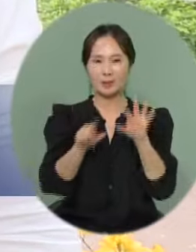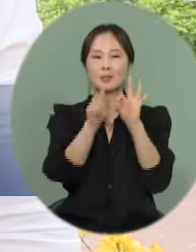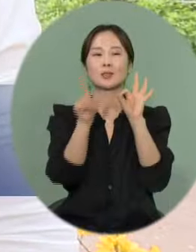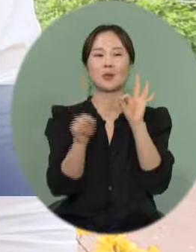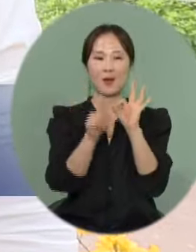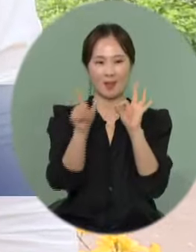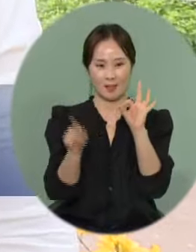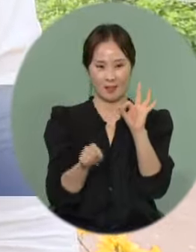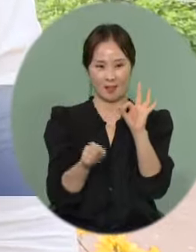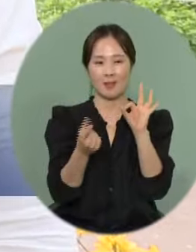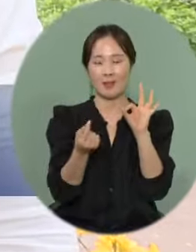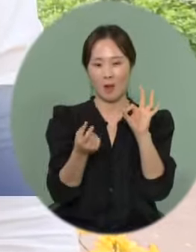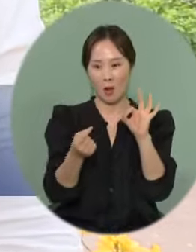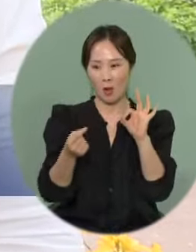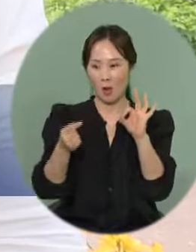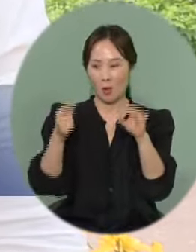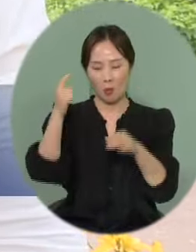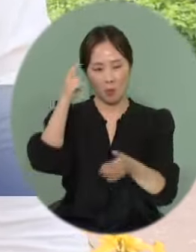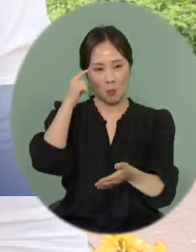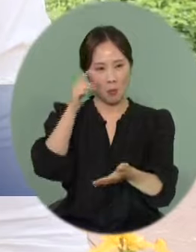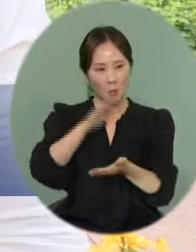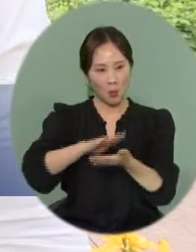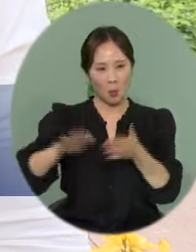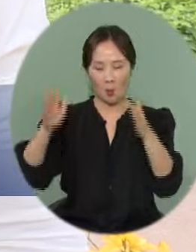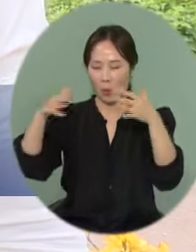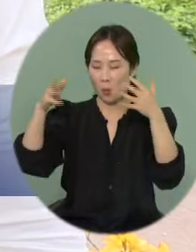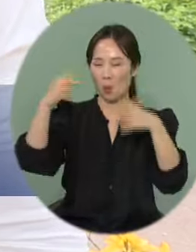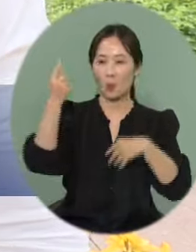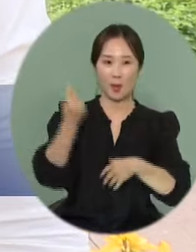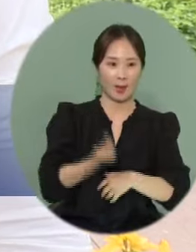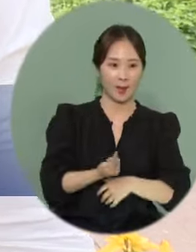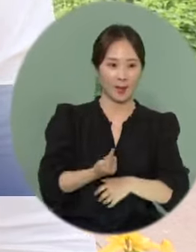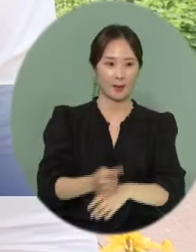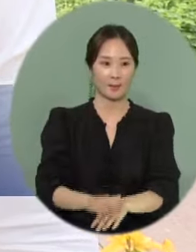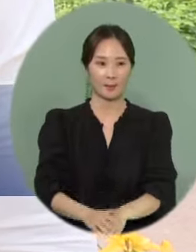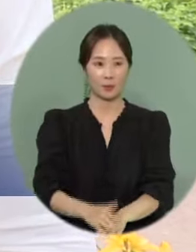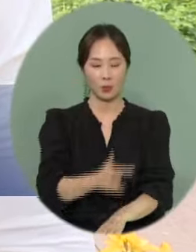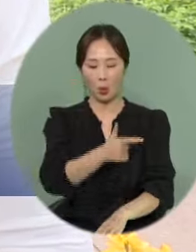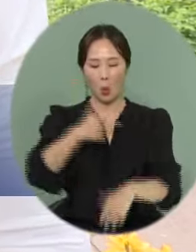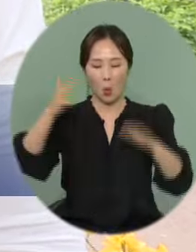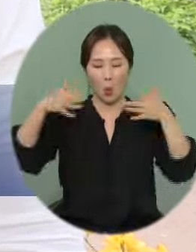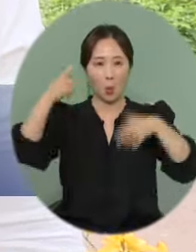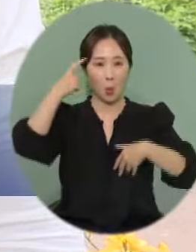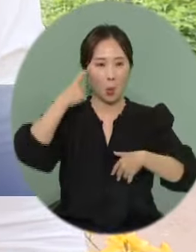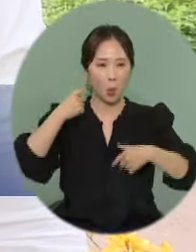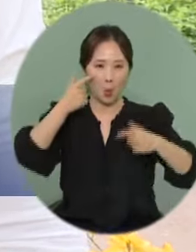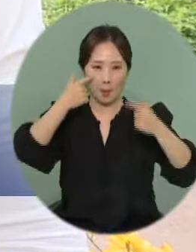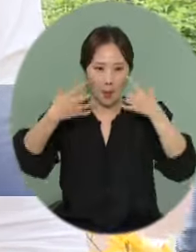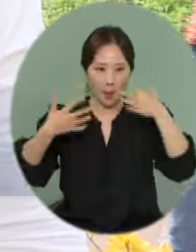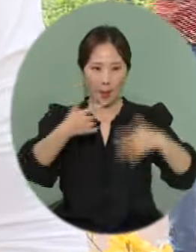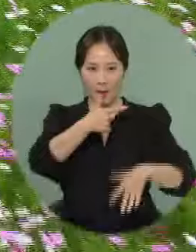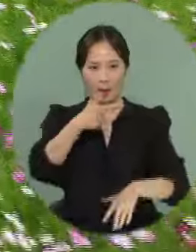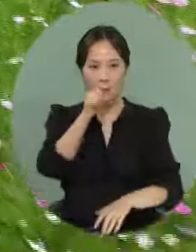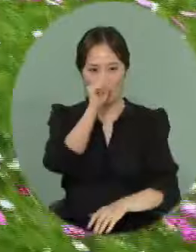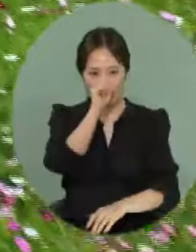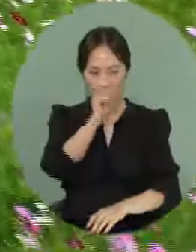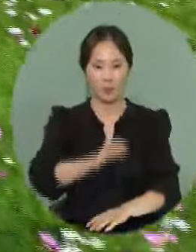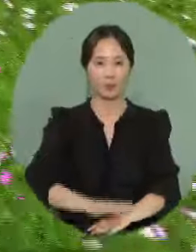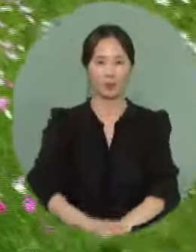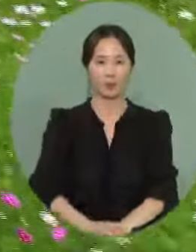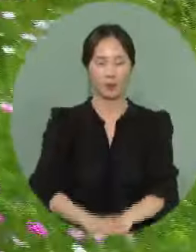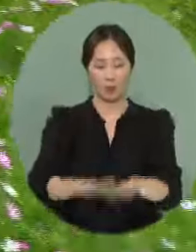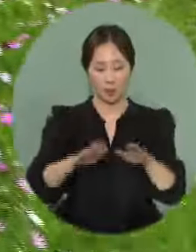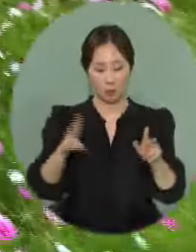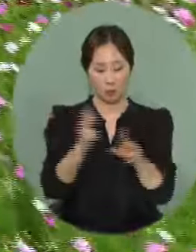듯 선선함이 바로 딱 찾아왔어요. 저희들 곁에 너무나 가을이 오니까 좋은 것 같습니다.